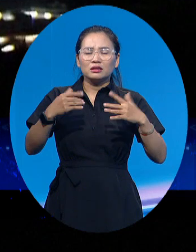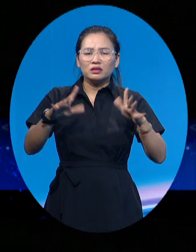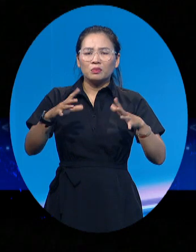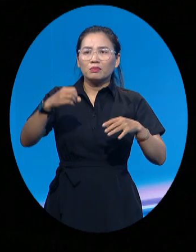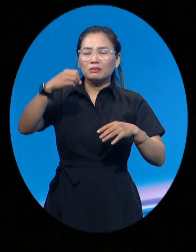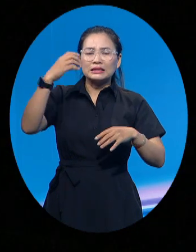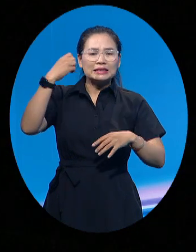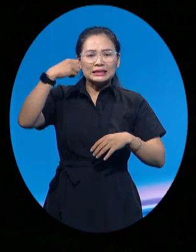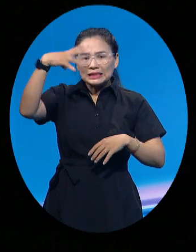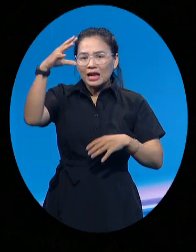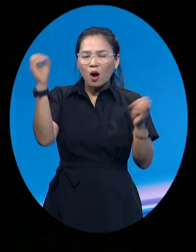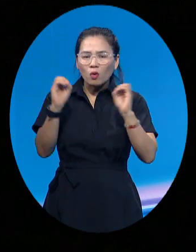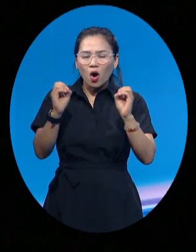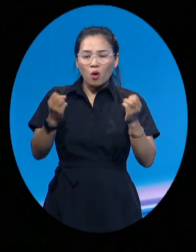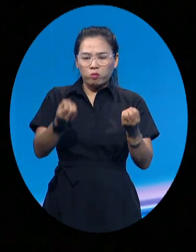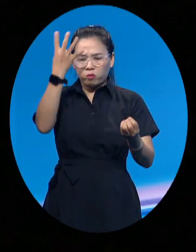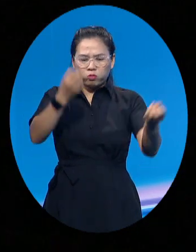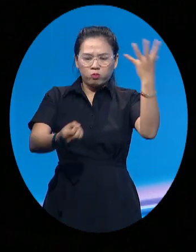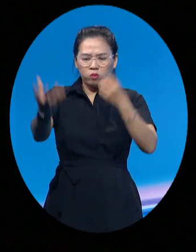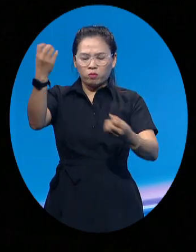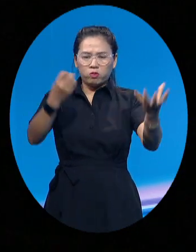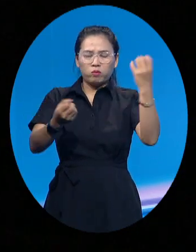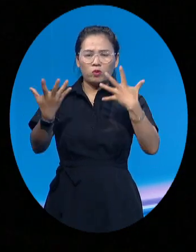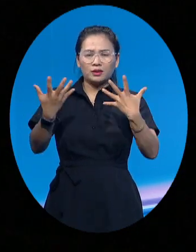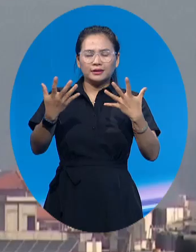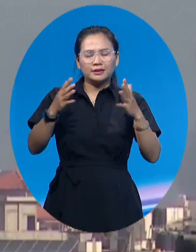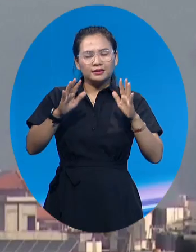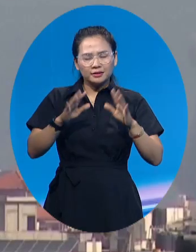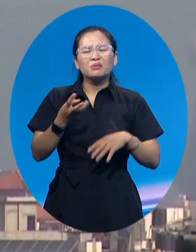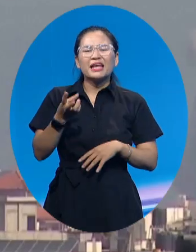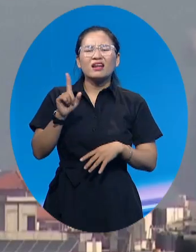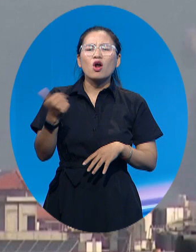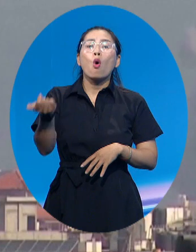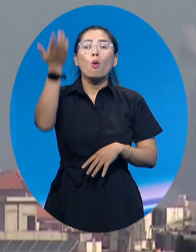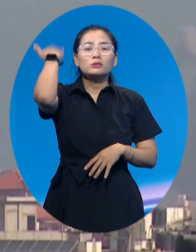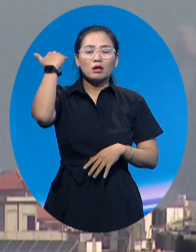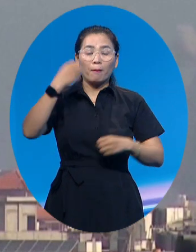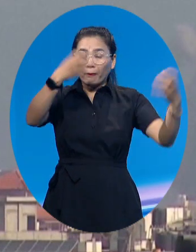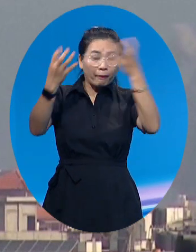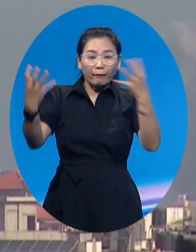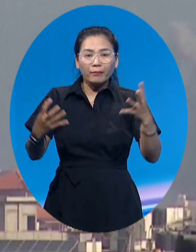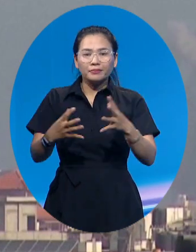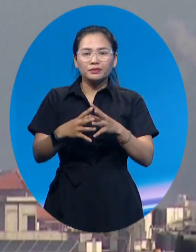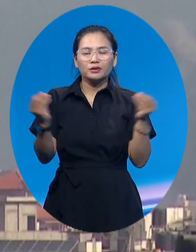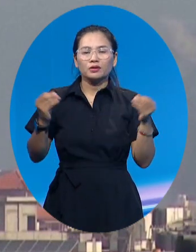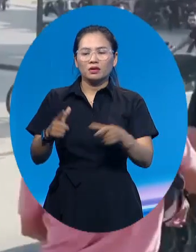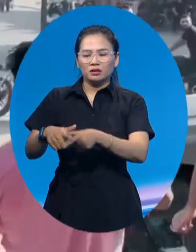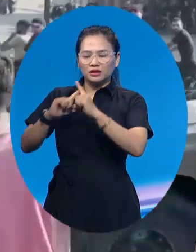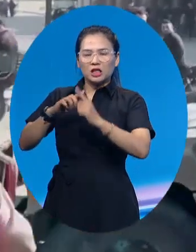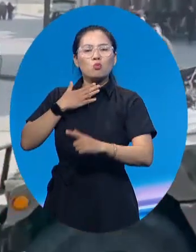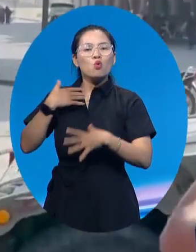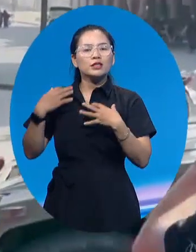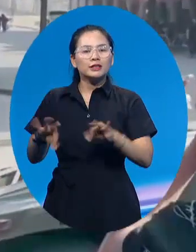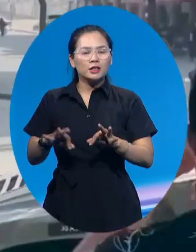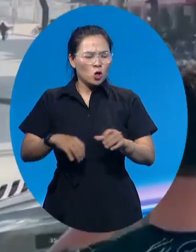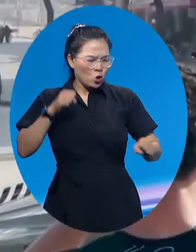có điện. Những vụ nổ xảy ra suốt đêm nhưng với tần suất và mức độ ít hơn so với những đêm trước. Israel tuyên bố sẽ hủy